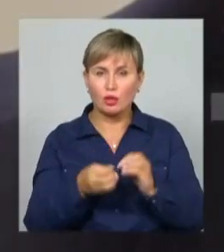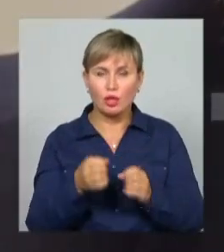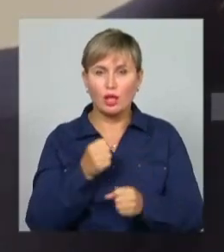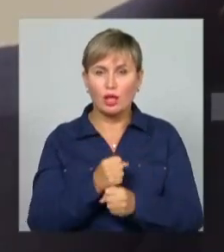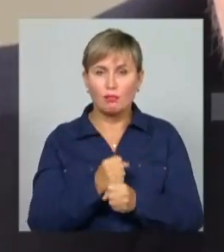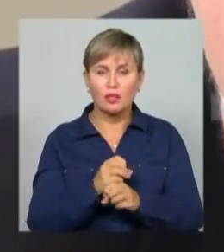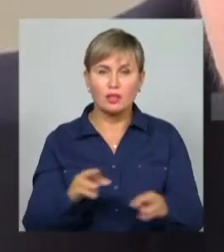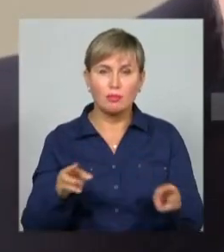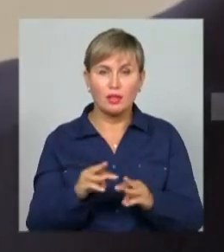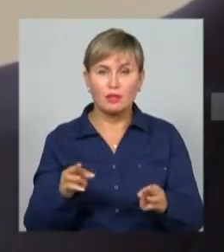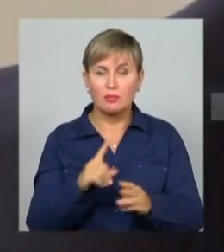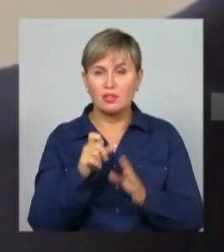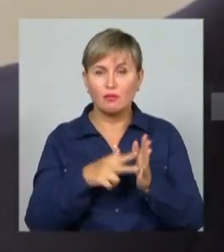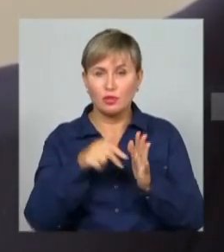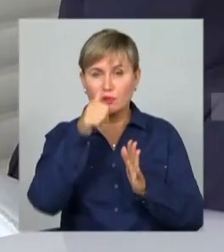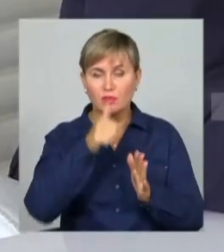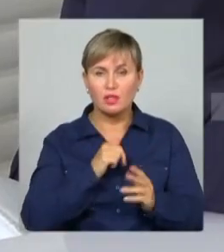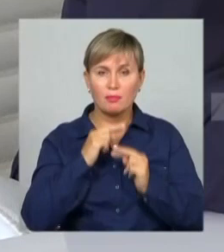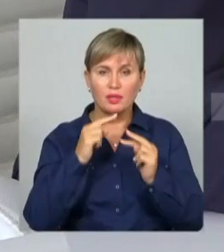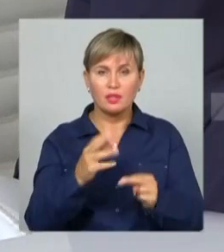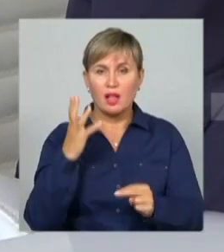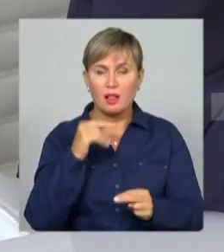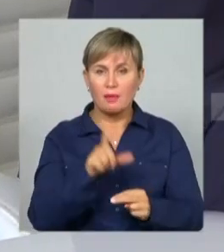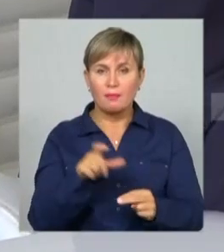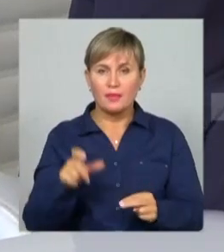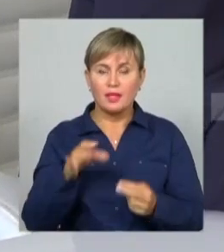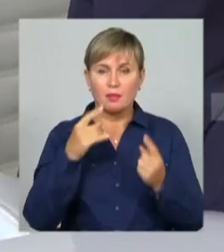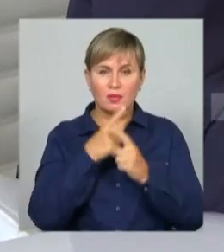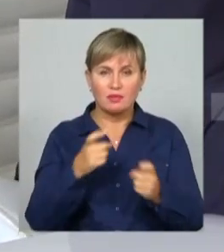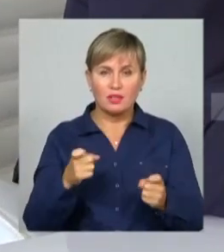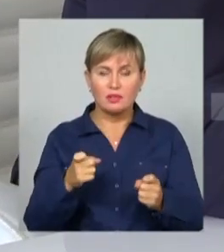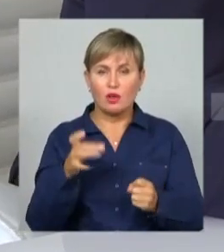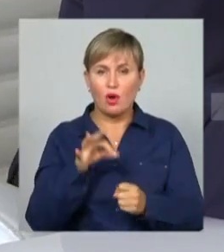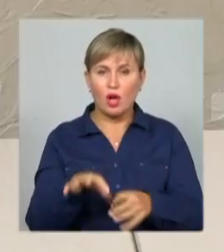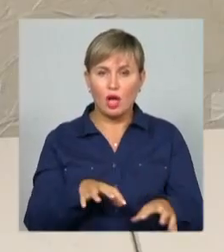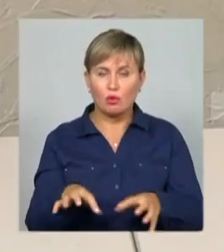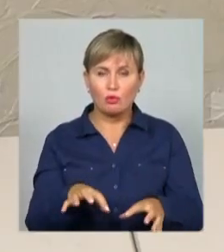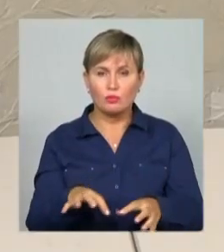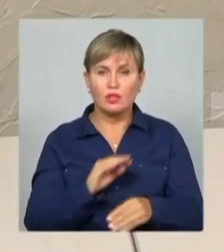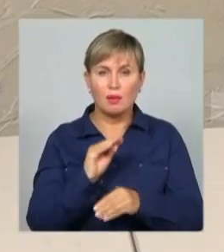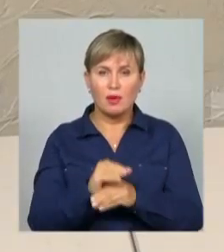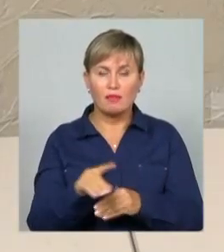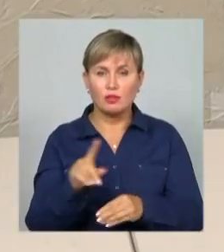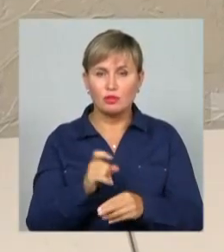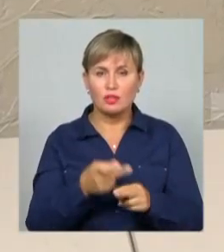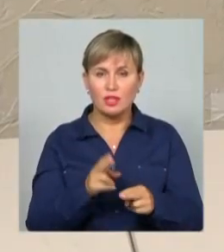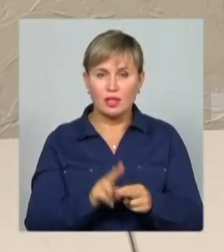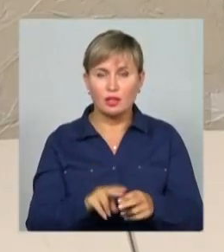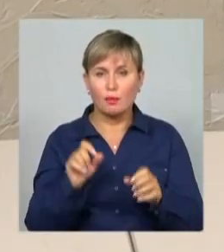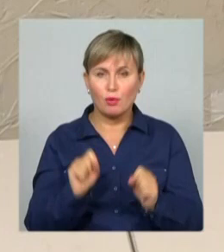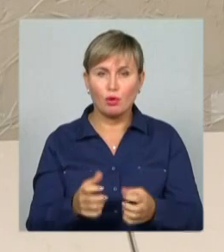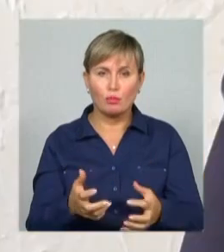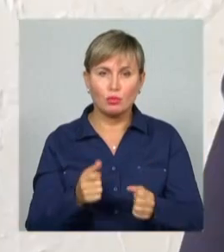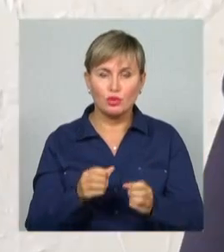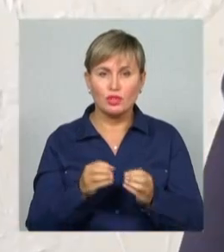работы департамента за 8 месяцев он обратился к алматинцам и призвал их сообщать о коррупции. Он добавил, что за это они могут